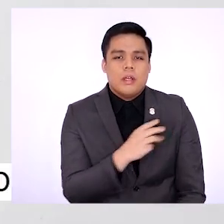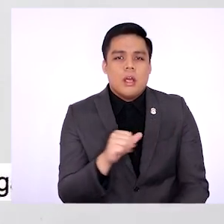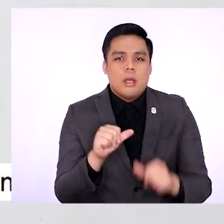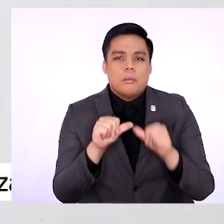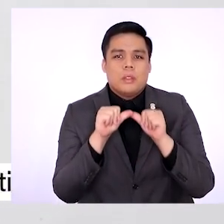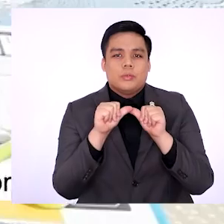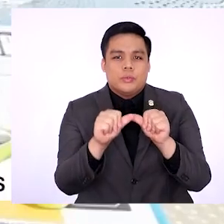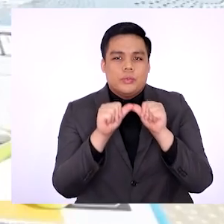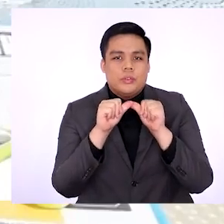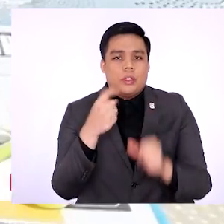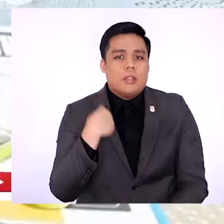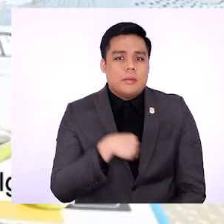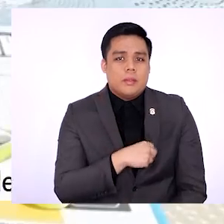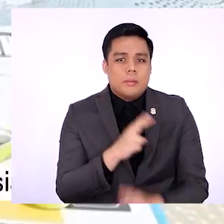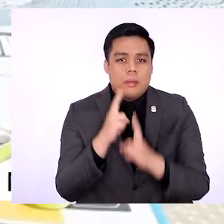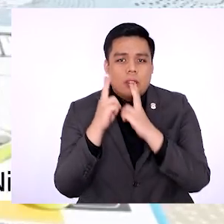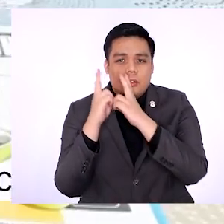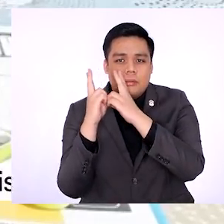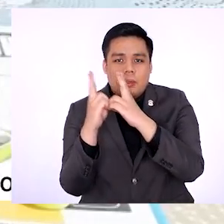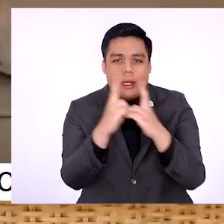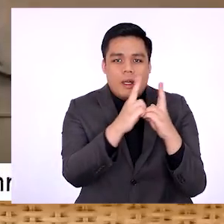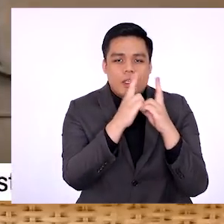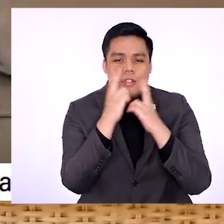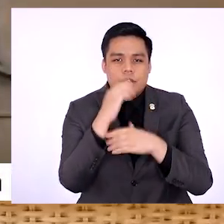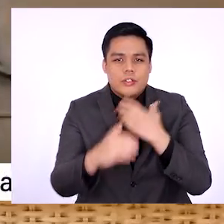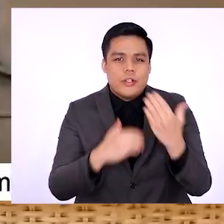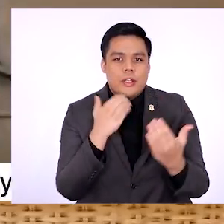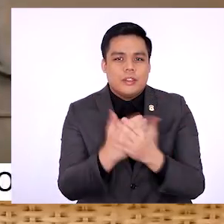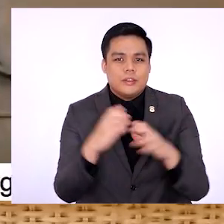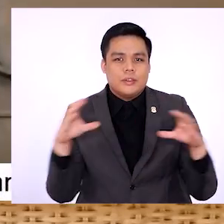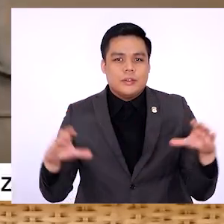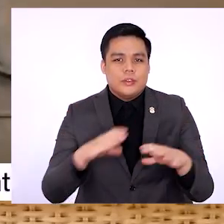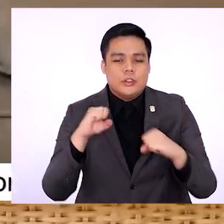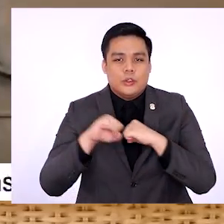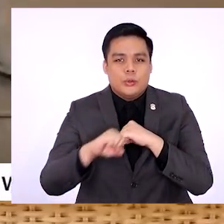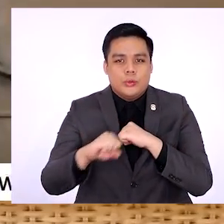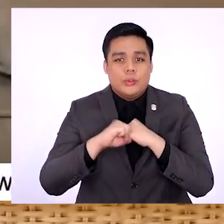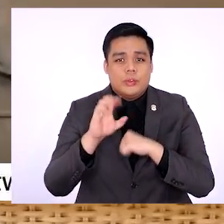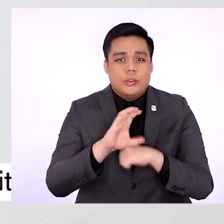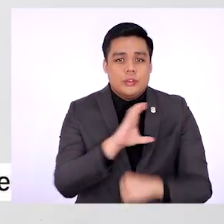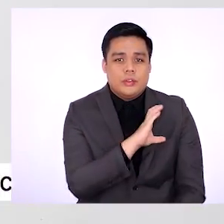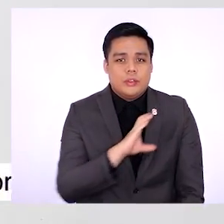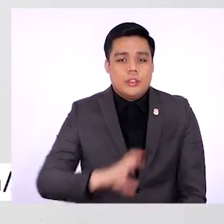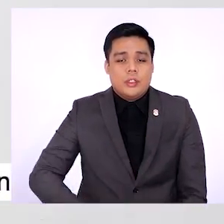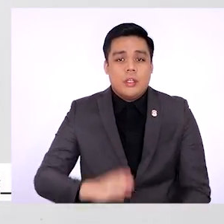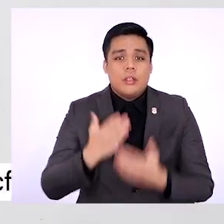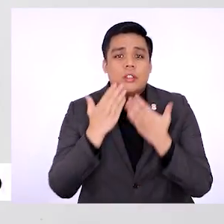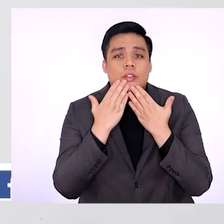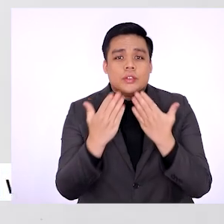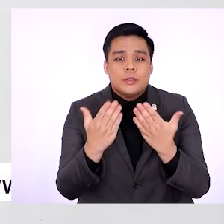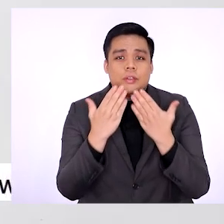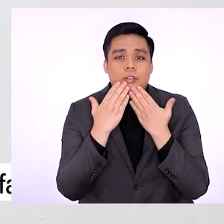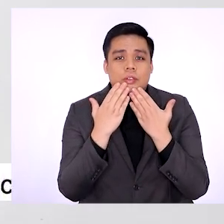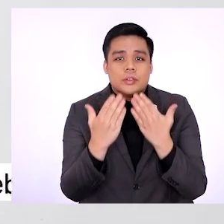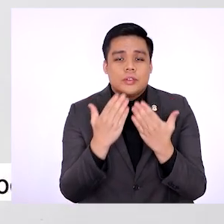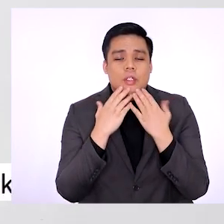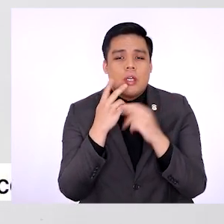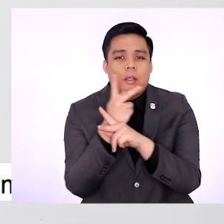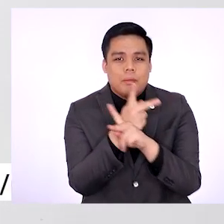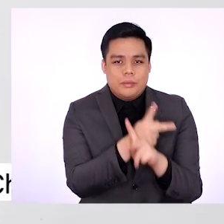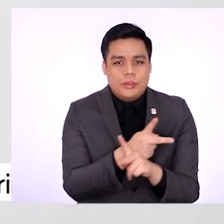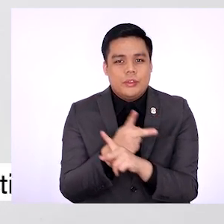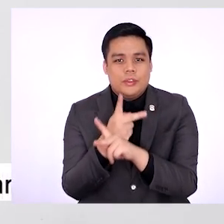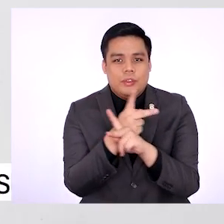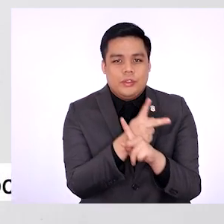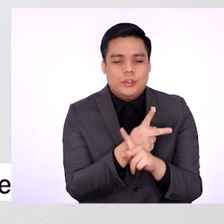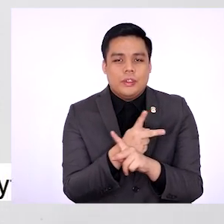po kaming makikipagkaisa sa mga aktibidad na inilulunsad sa iglesia. Salamat po ng marami sa malasakit po ninyo